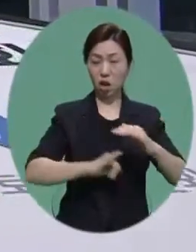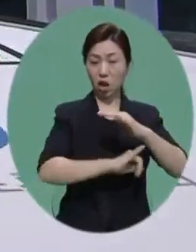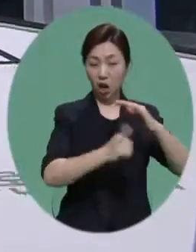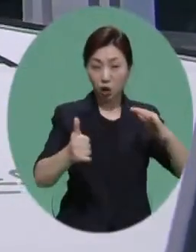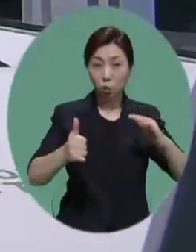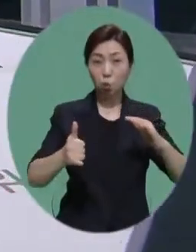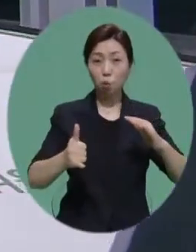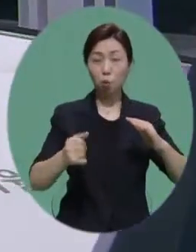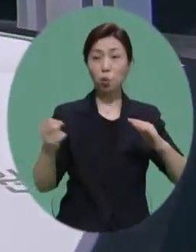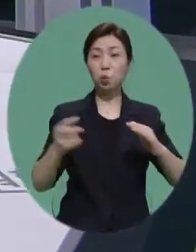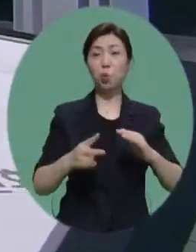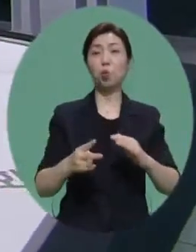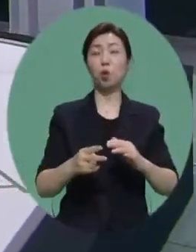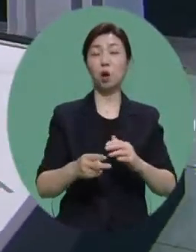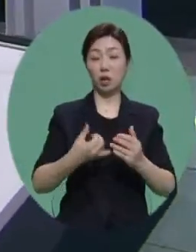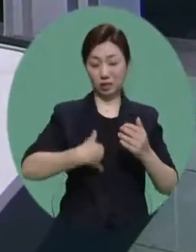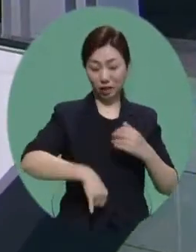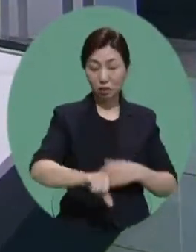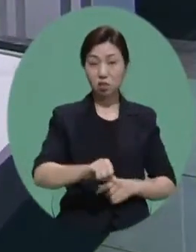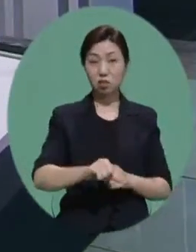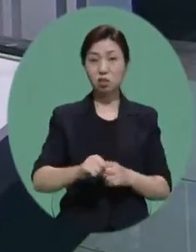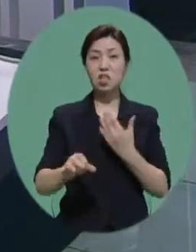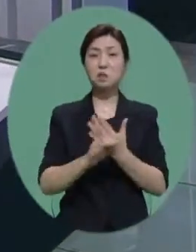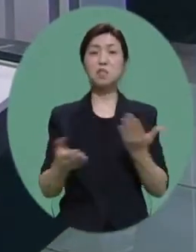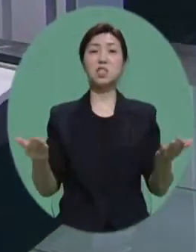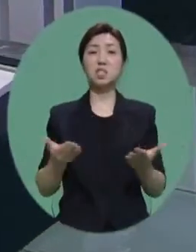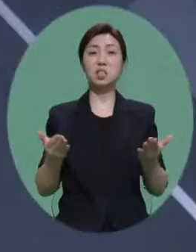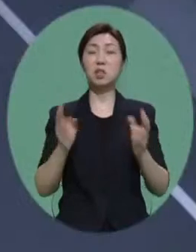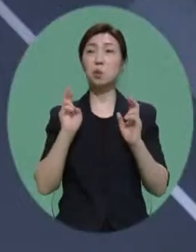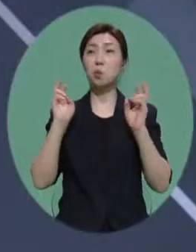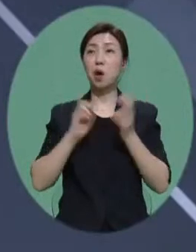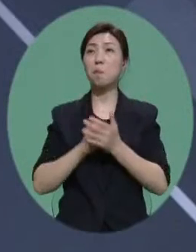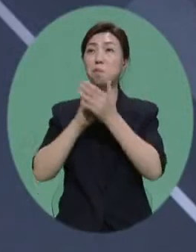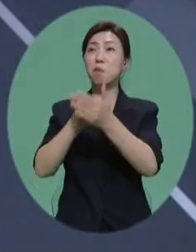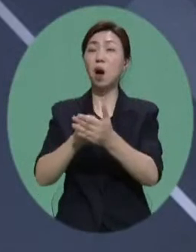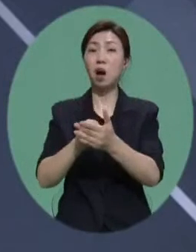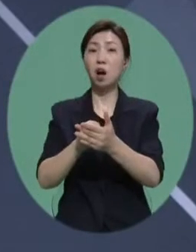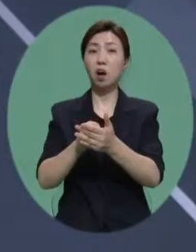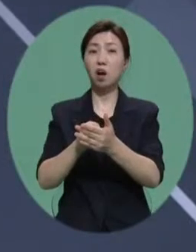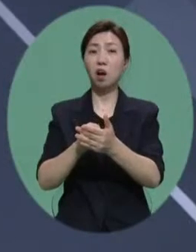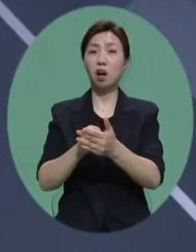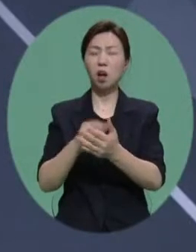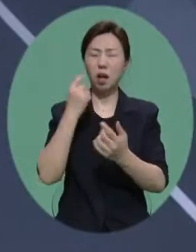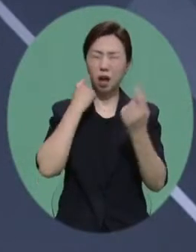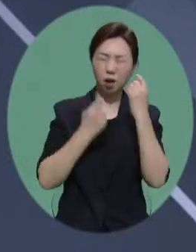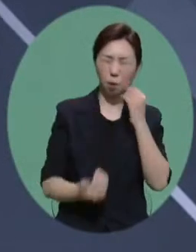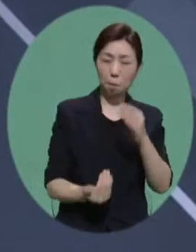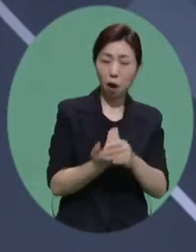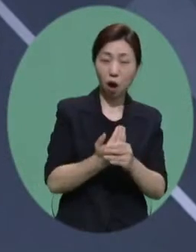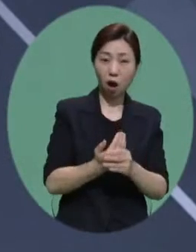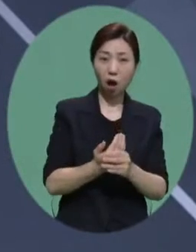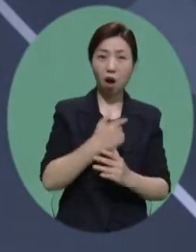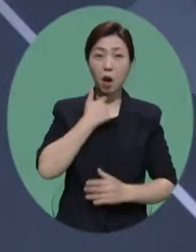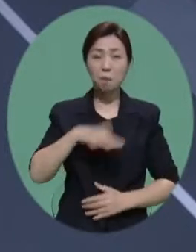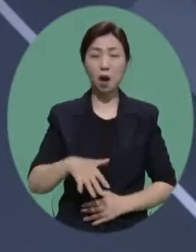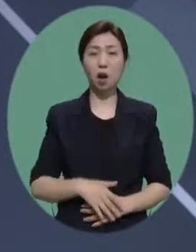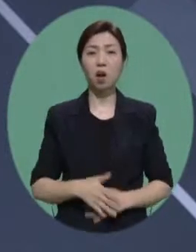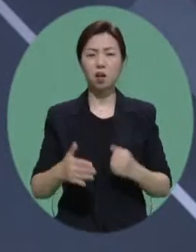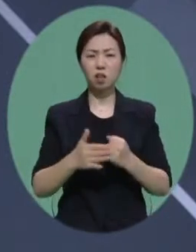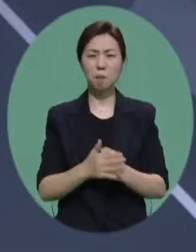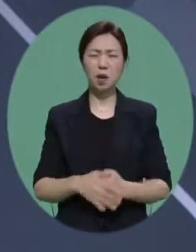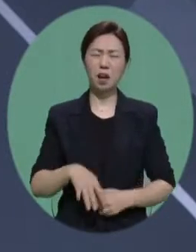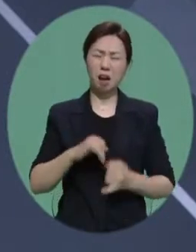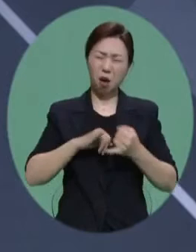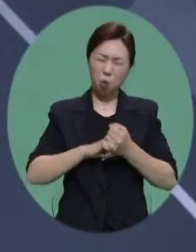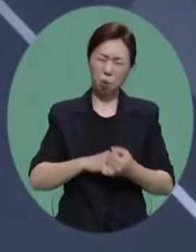비정규직으로 가서 현장에서 그런 참사를 당할 가능성이 별로 없어요 절박한 지 않은 겁니다 어 그러니까 기업주